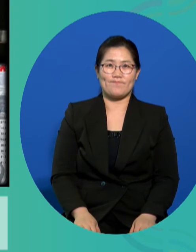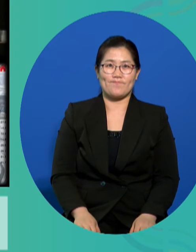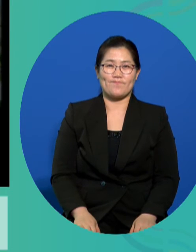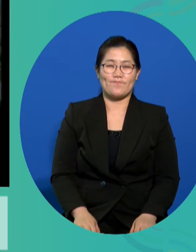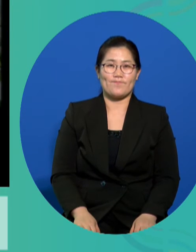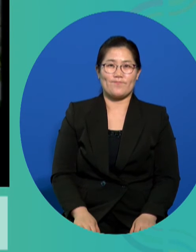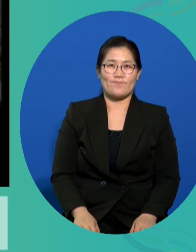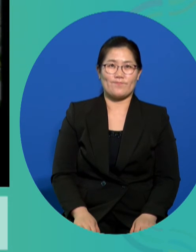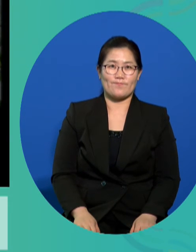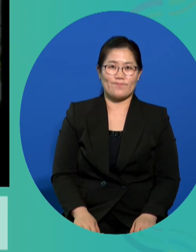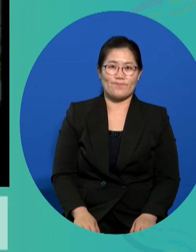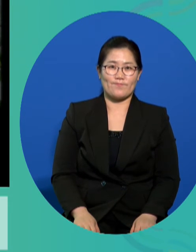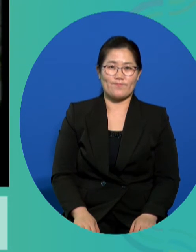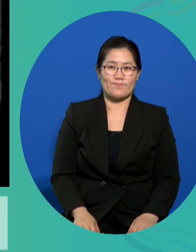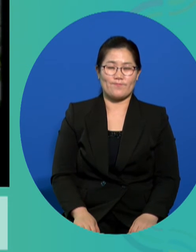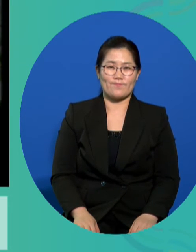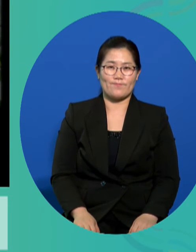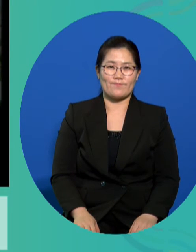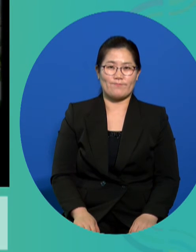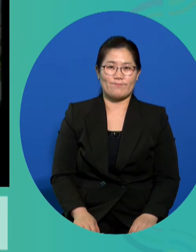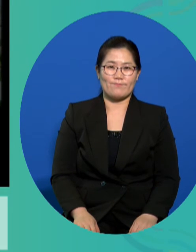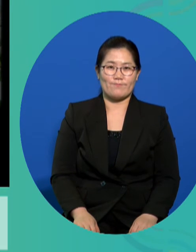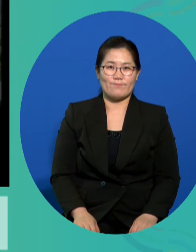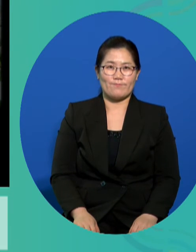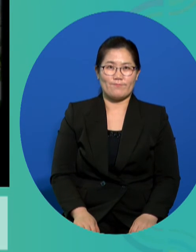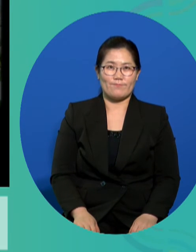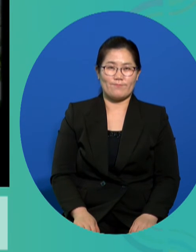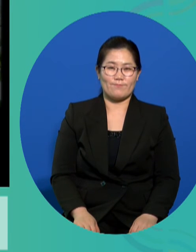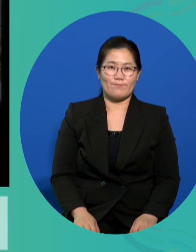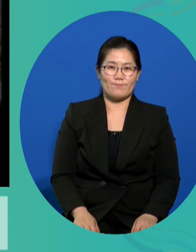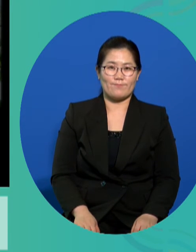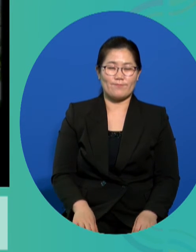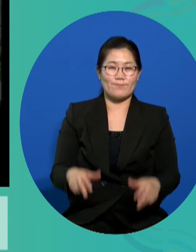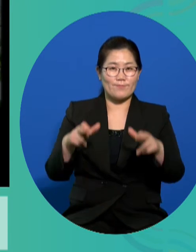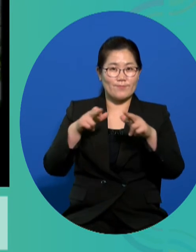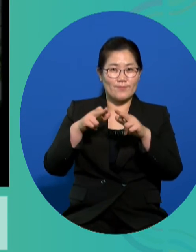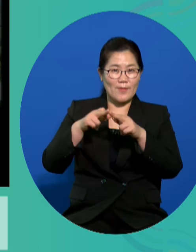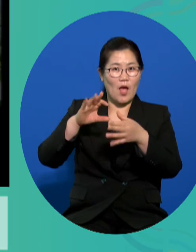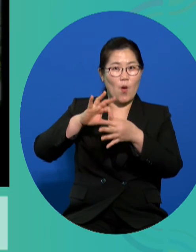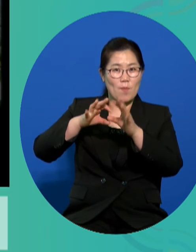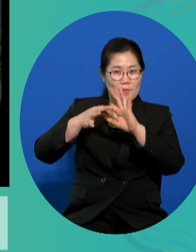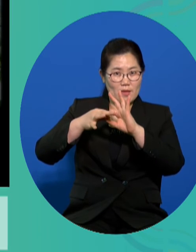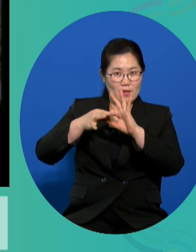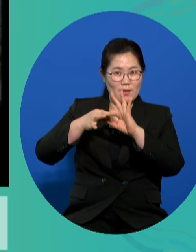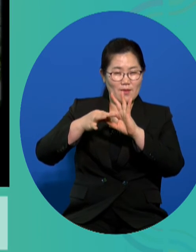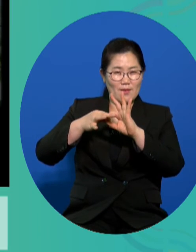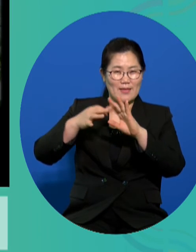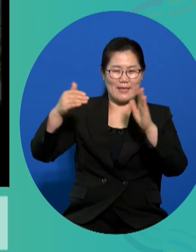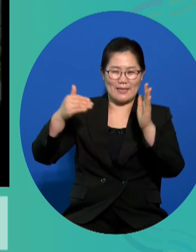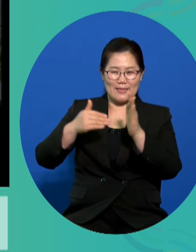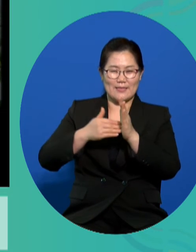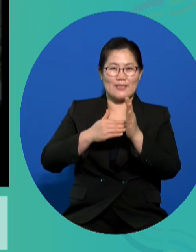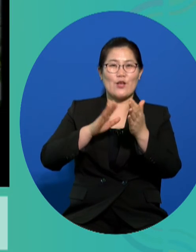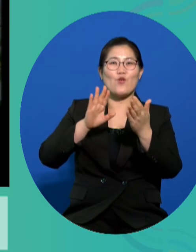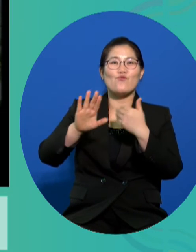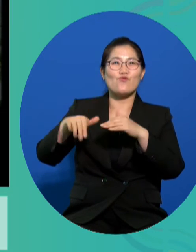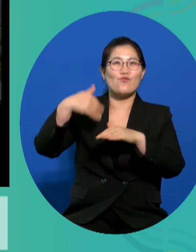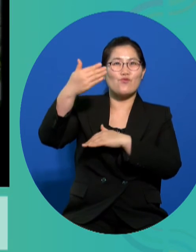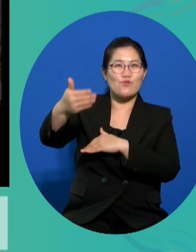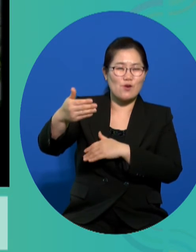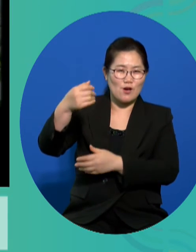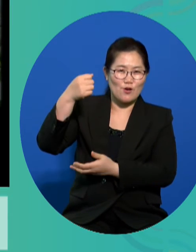ICT는 넘어가겠습니다. 워낙 뭐 ICT에 대해서 많이 얘기해서. 자, 패럴림픽에 대한 포스트 패럴림픽 유산이 있습니다. 그냥